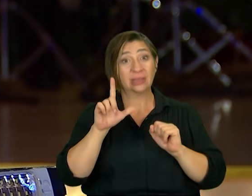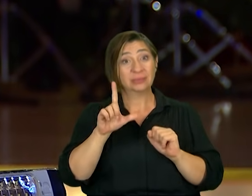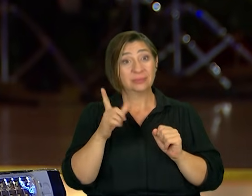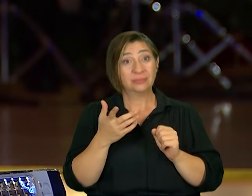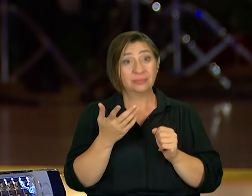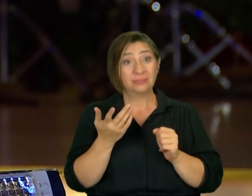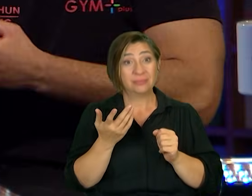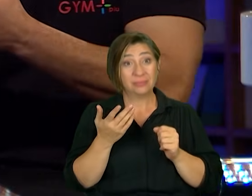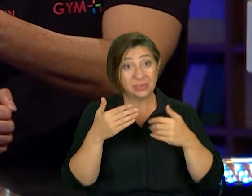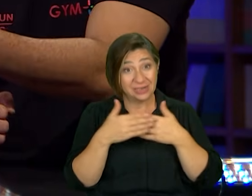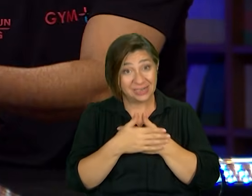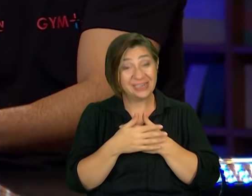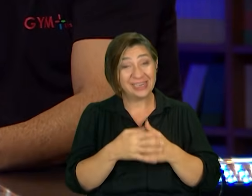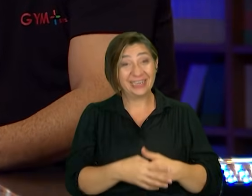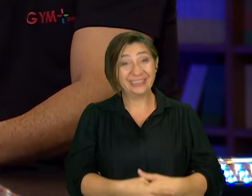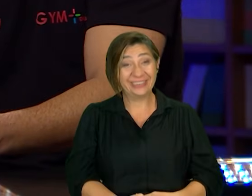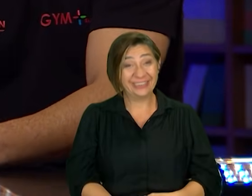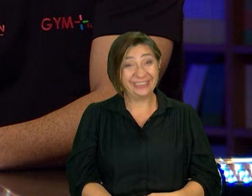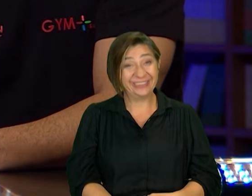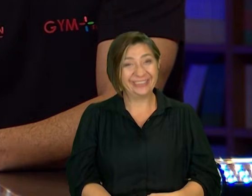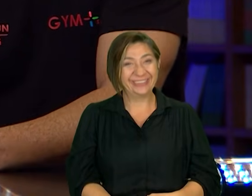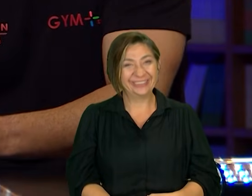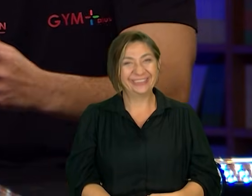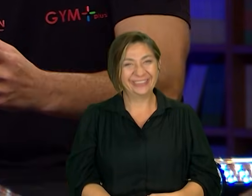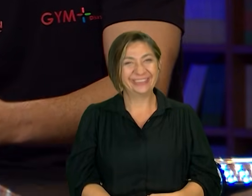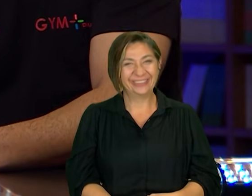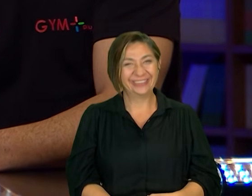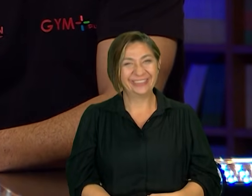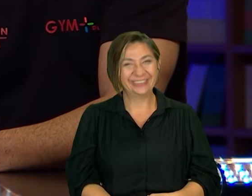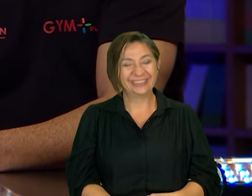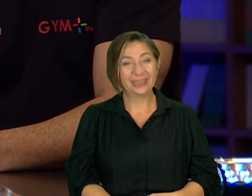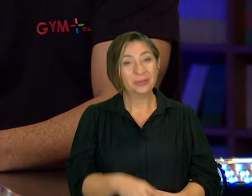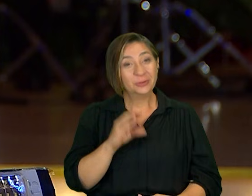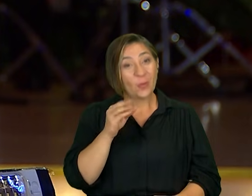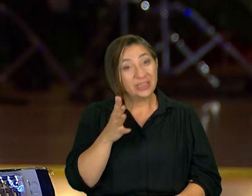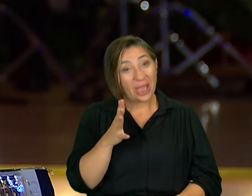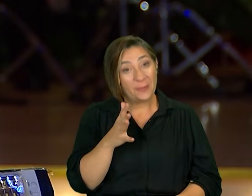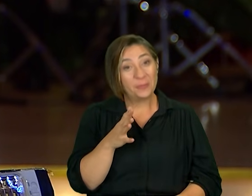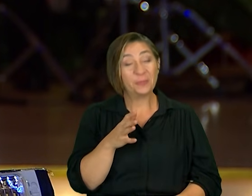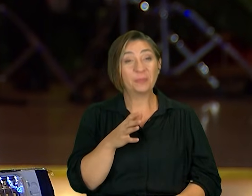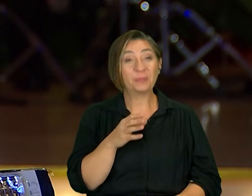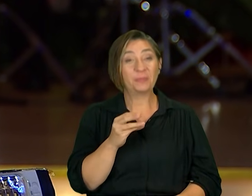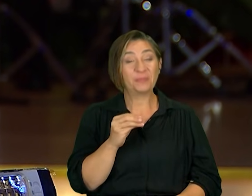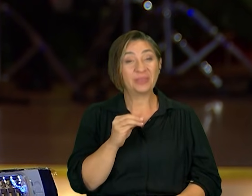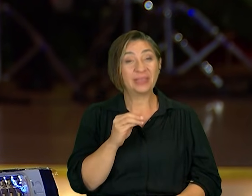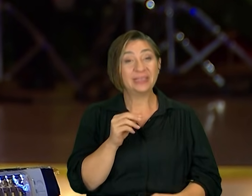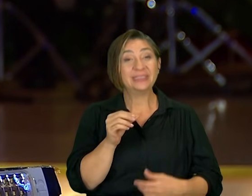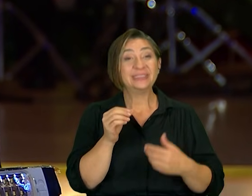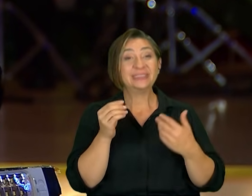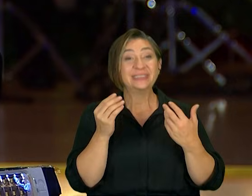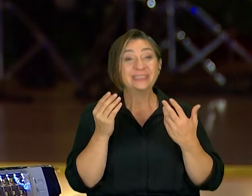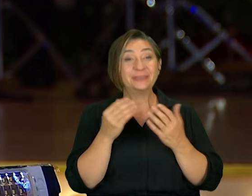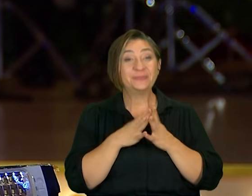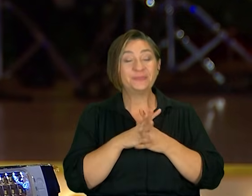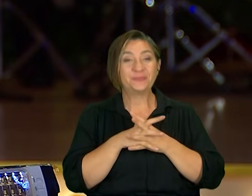antrenman yani. Geceleri evet. Yani gelmeden. Çok acayipmiş bu. Evet. Yani bir tabii ki bu